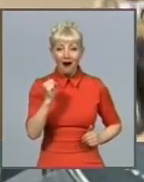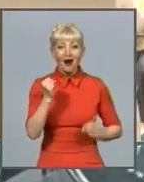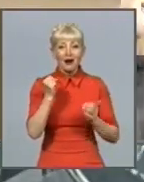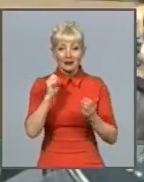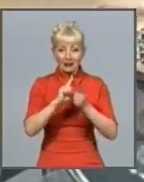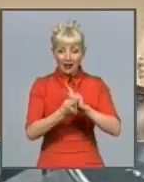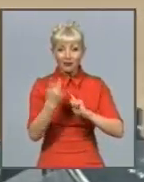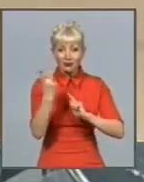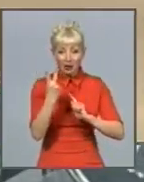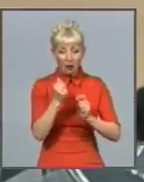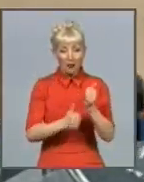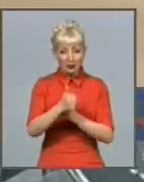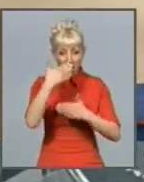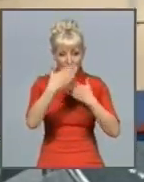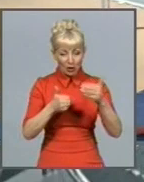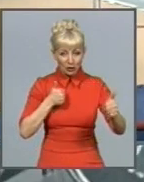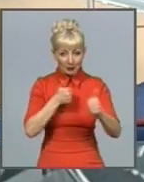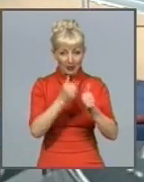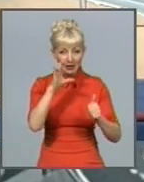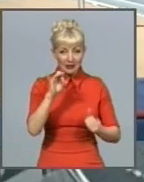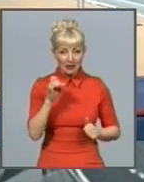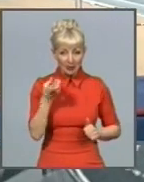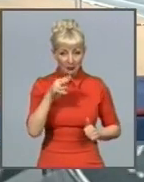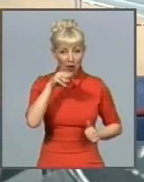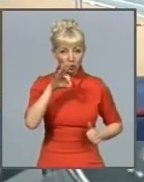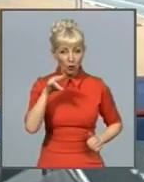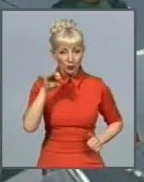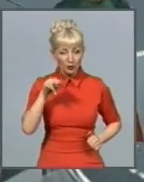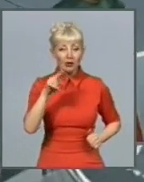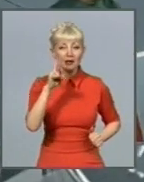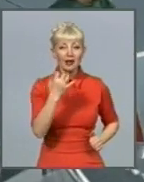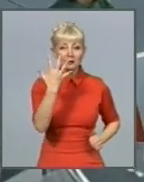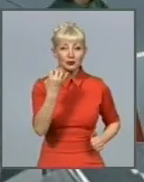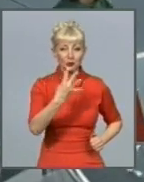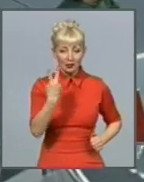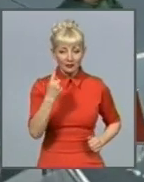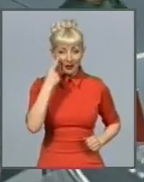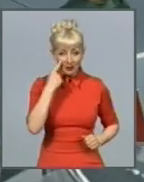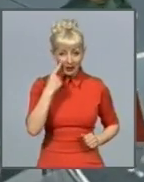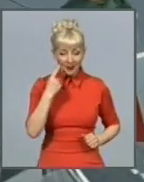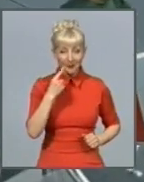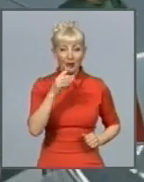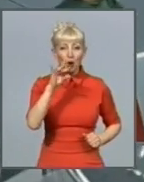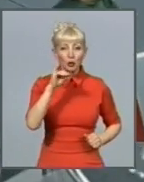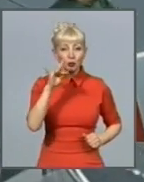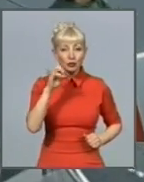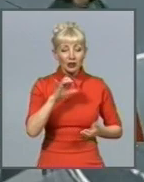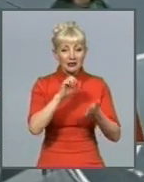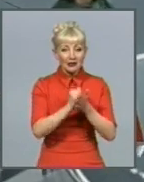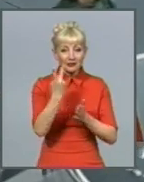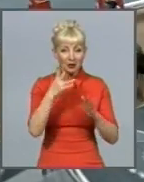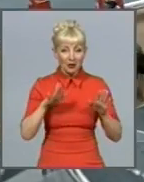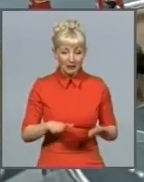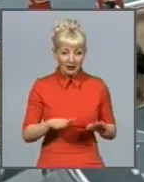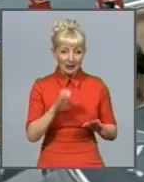ближайшую соперницу, сербку Ангелину Топич, на 542 очка. Янина Юрченко заняла 2-е место в спринте на